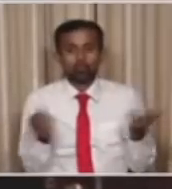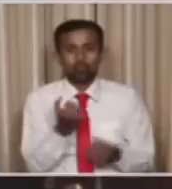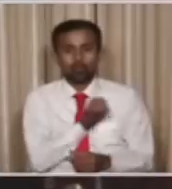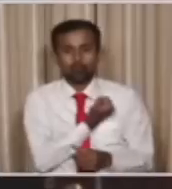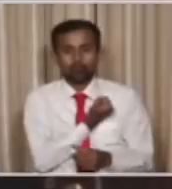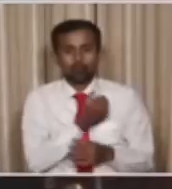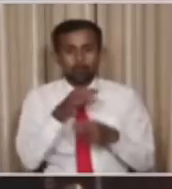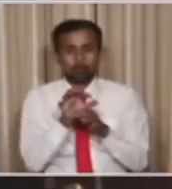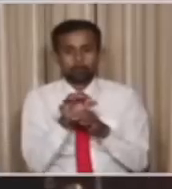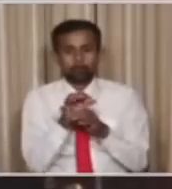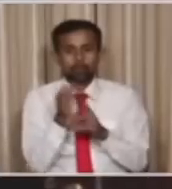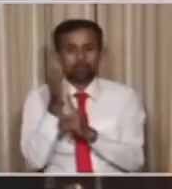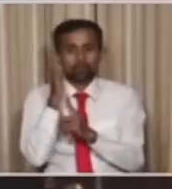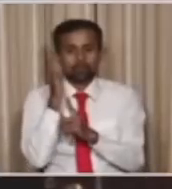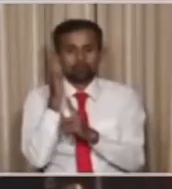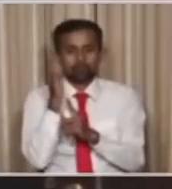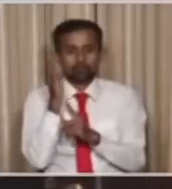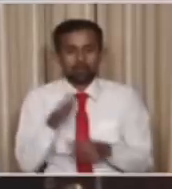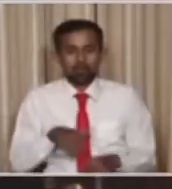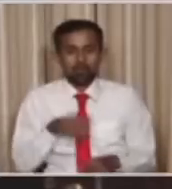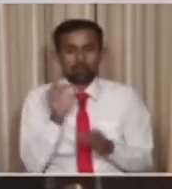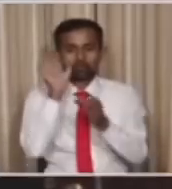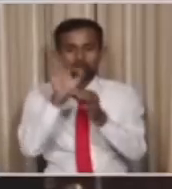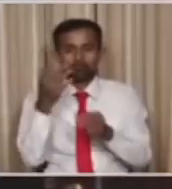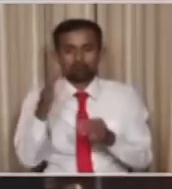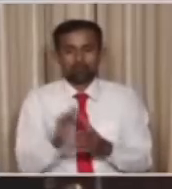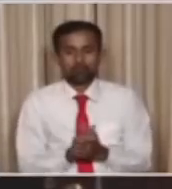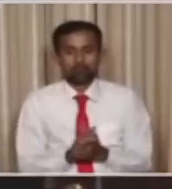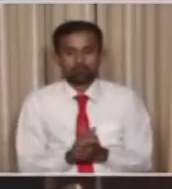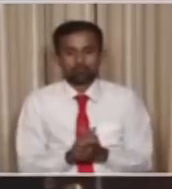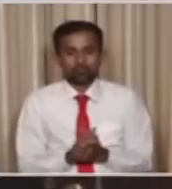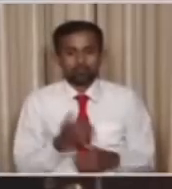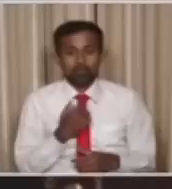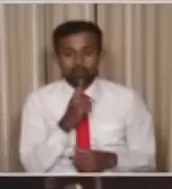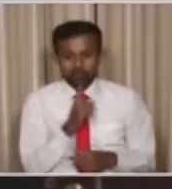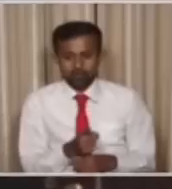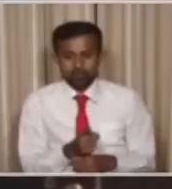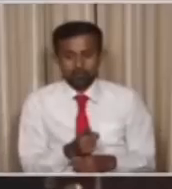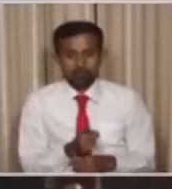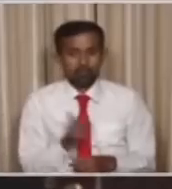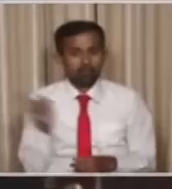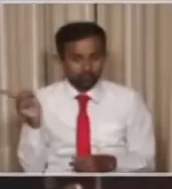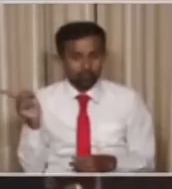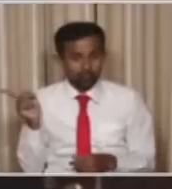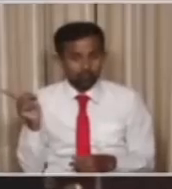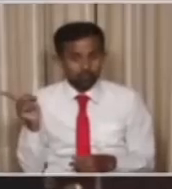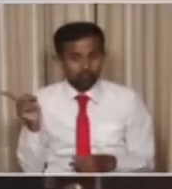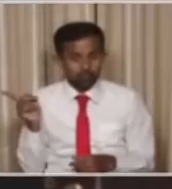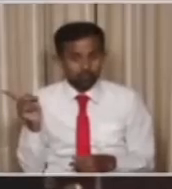වෛද්‍ය පර්යේෂණ අංශයේ සභාපති නැත්තම් ප්‍රධානියා බවට පත් කරලා තියෙනවා. මම කියනවා ඇත්තටම එතුමා තමයි